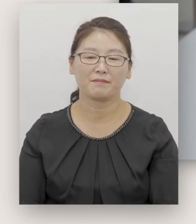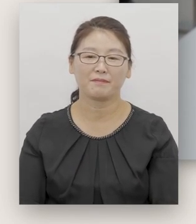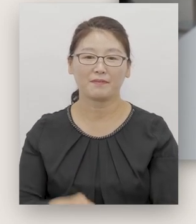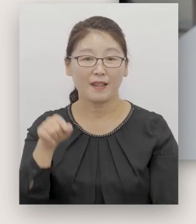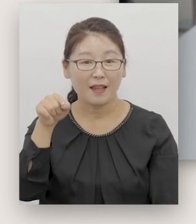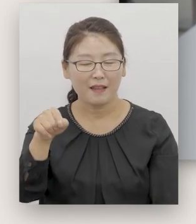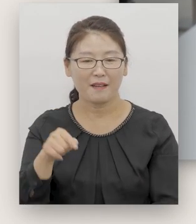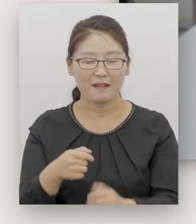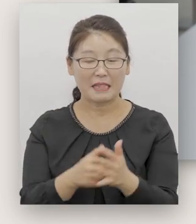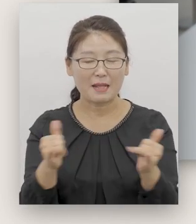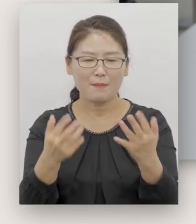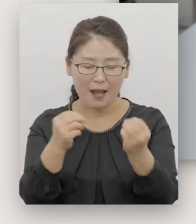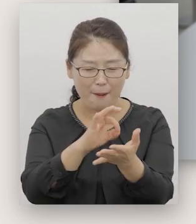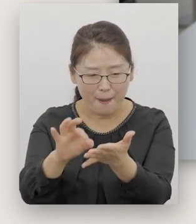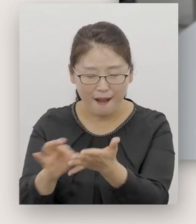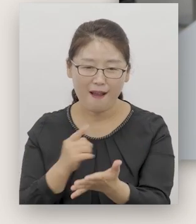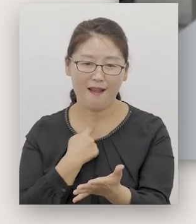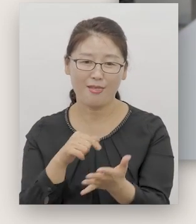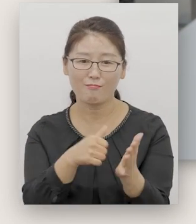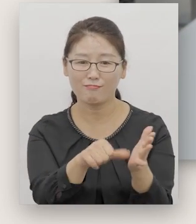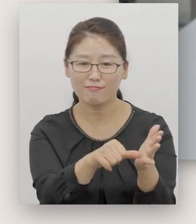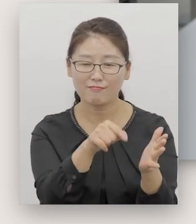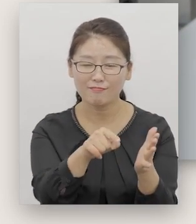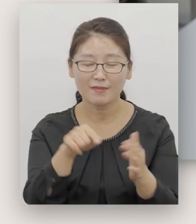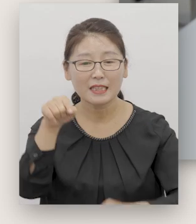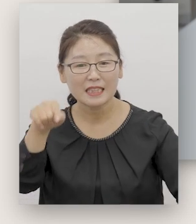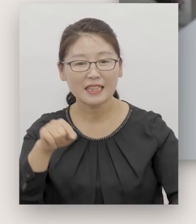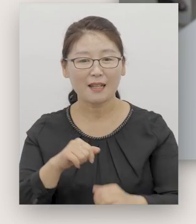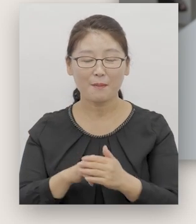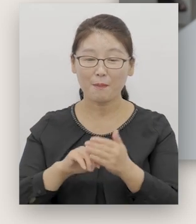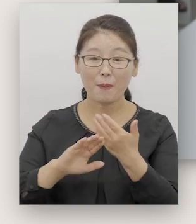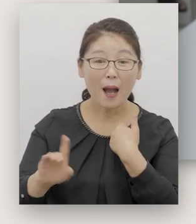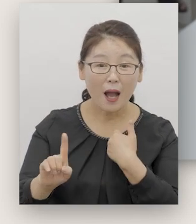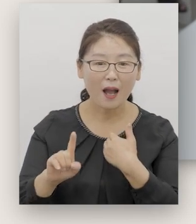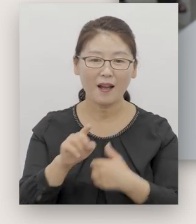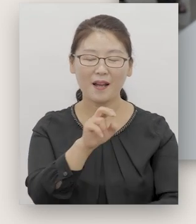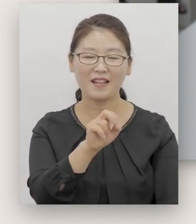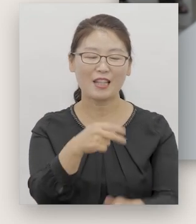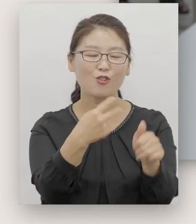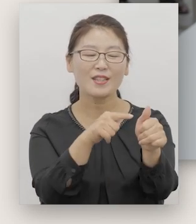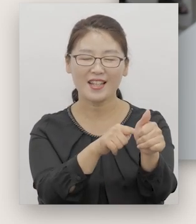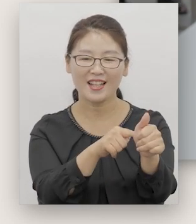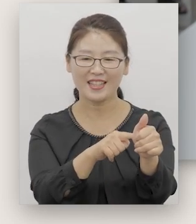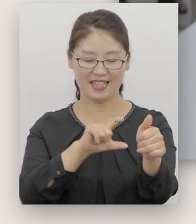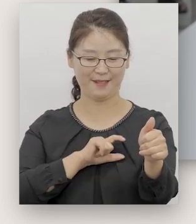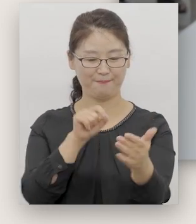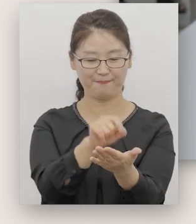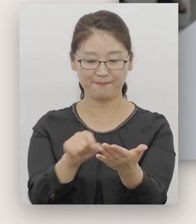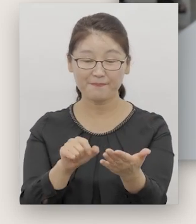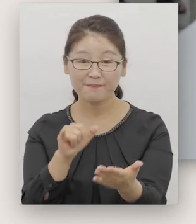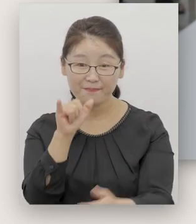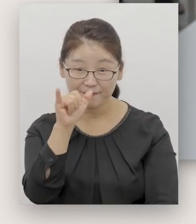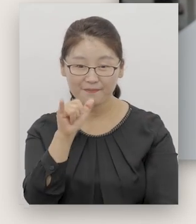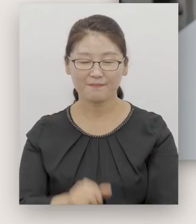굉장히 많이 통용되고 있었던 그런 오브제였고, 뭐가 다른가? 여기는 마르셀 뒤샹의 서명이 있죠.